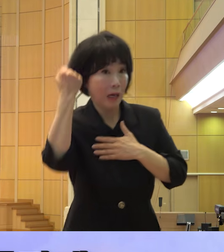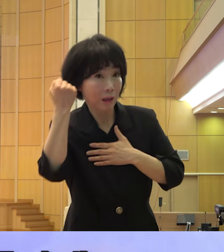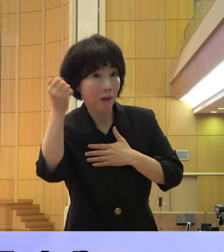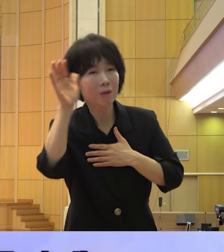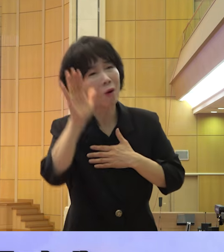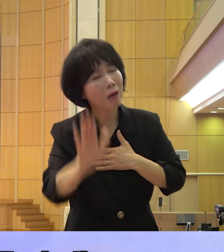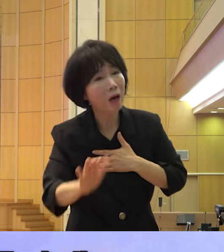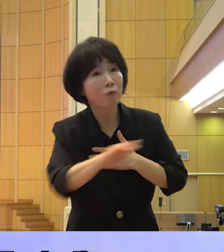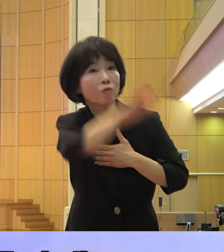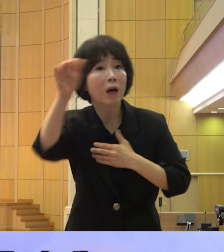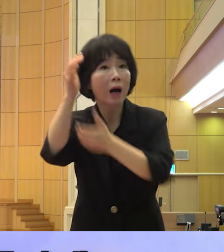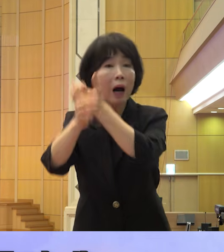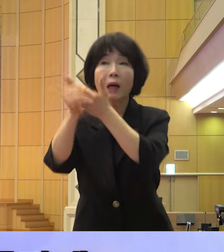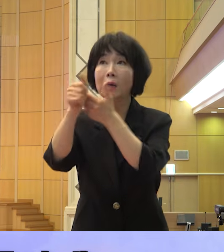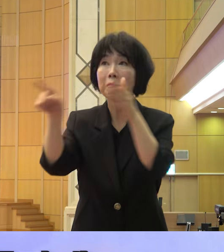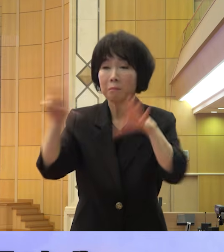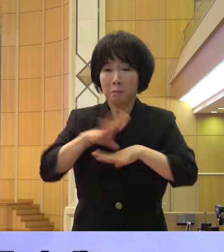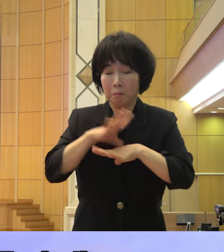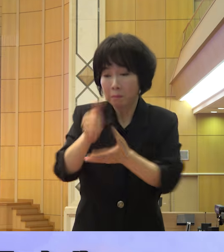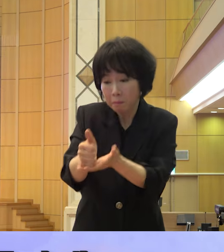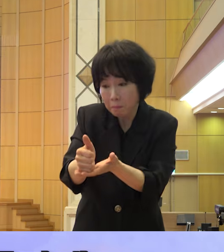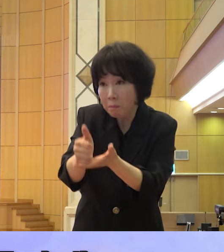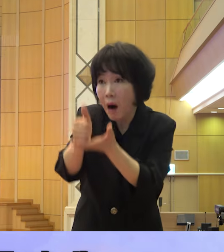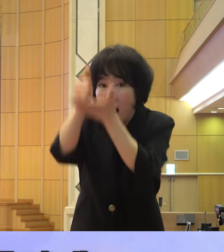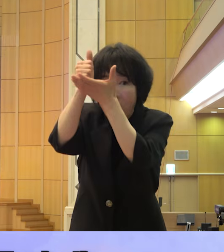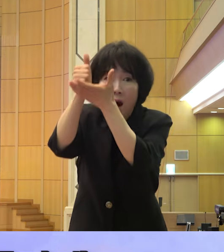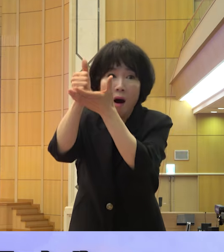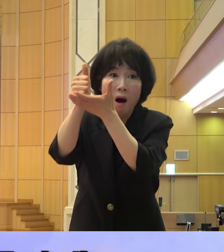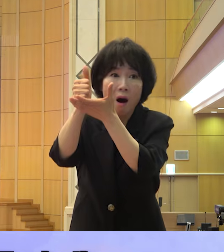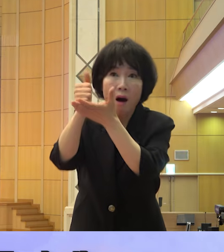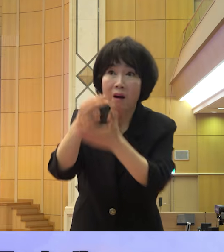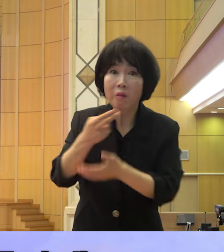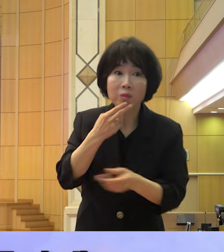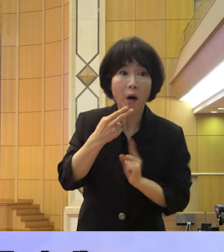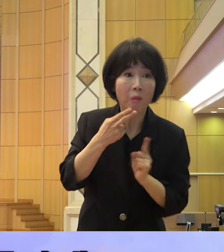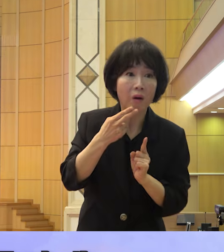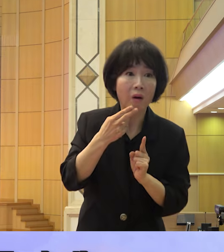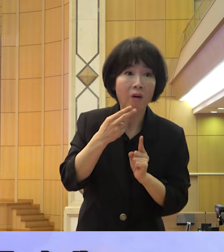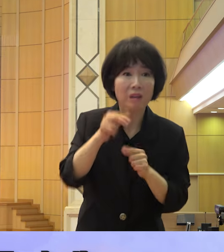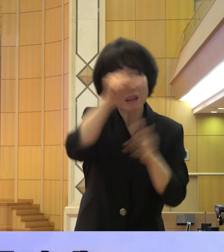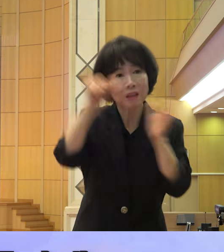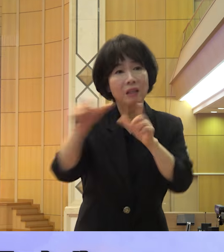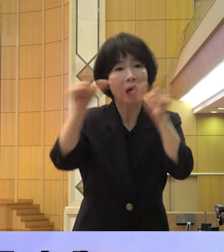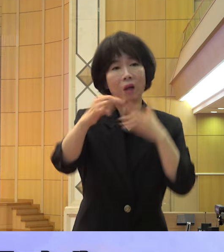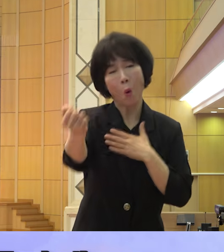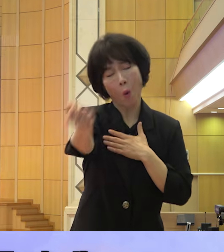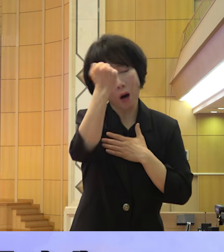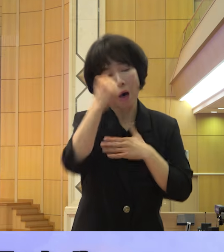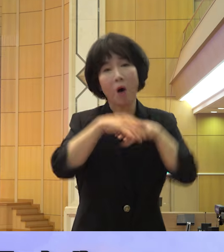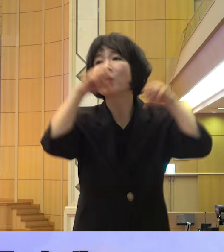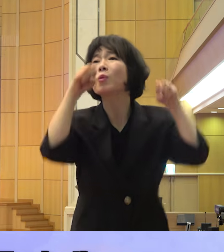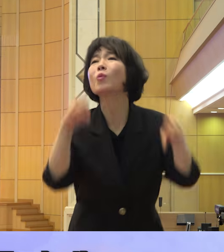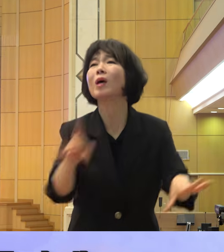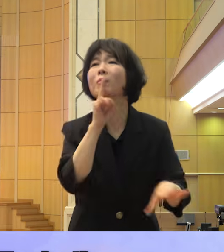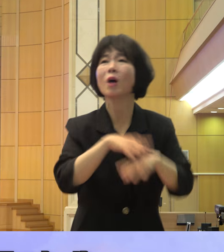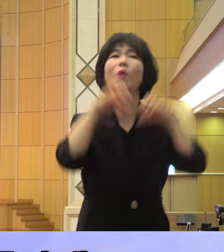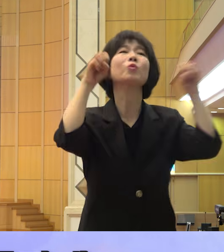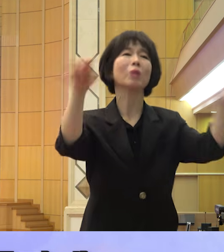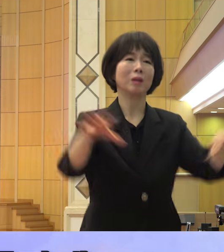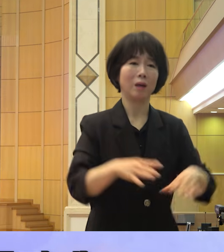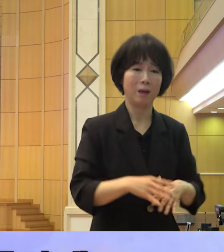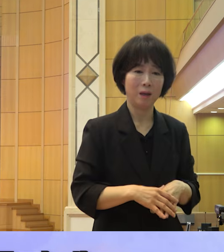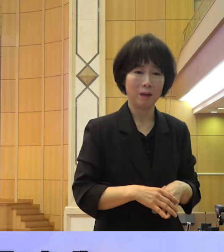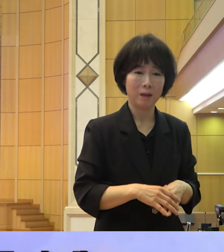하더라도 하나님을 경외하고 하나님을 믿는 것이 아니면 꽝이에요, 꽝. 그냥 한마디로